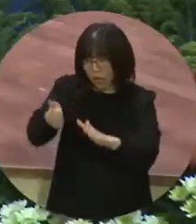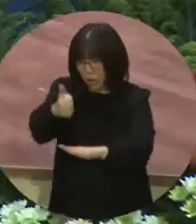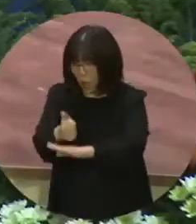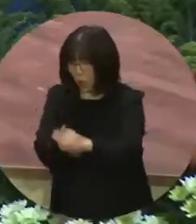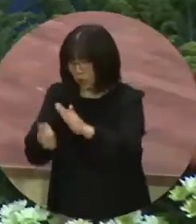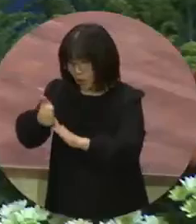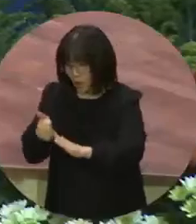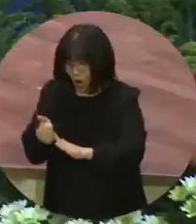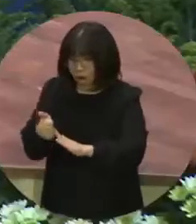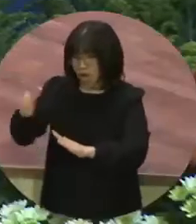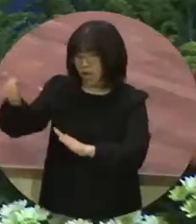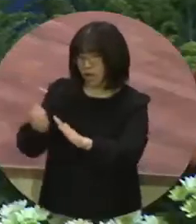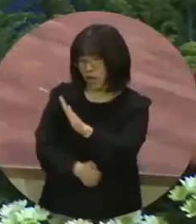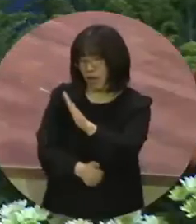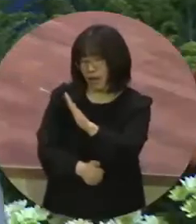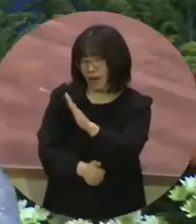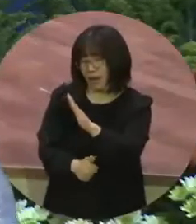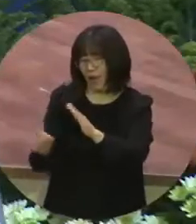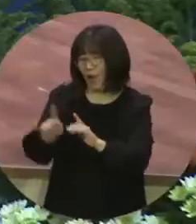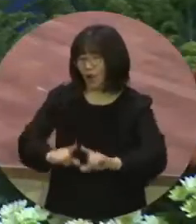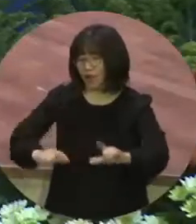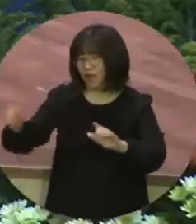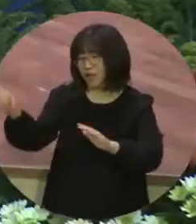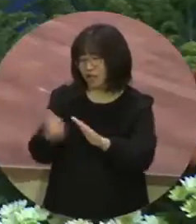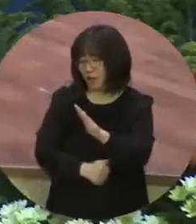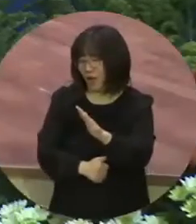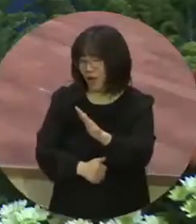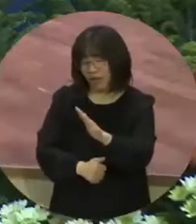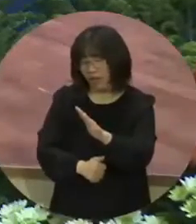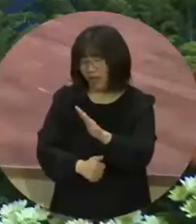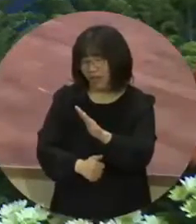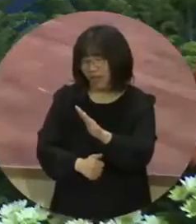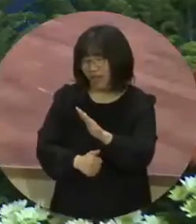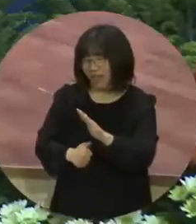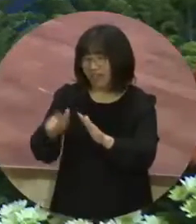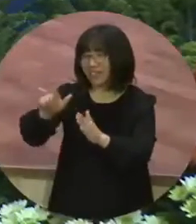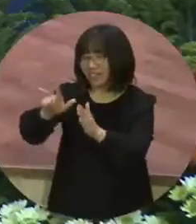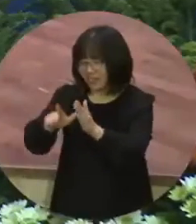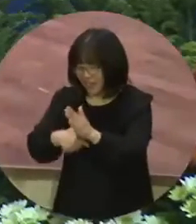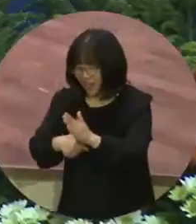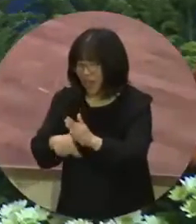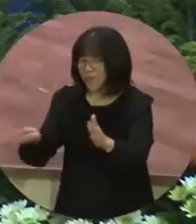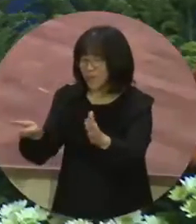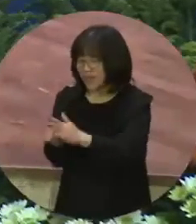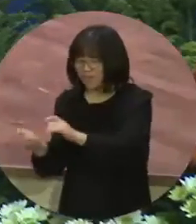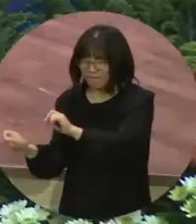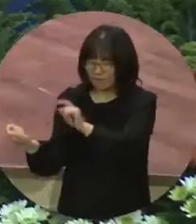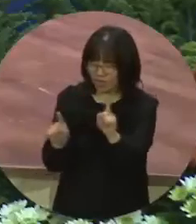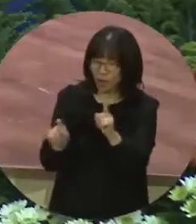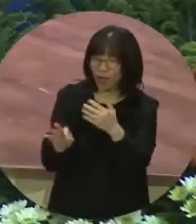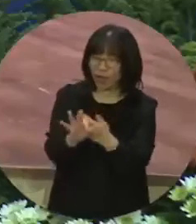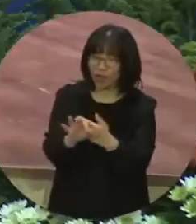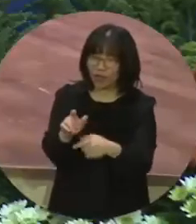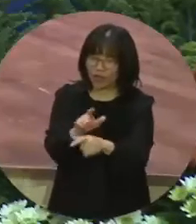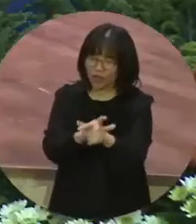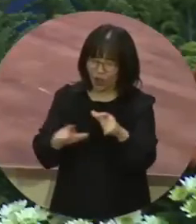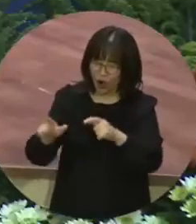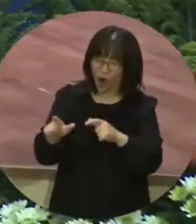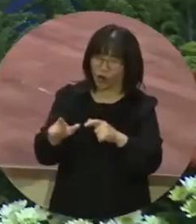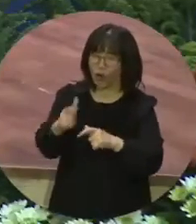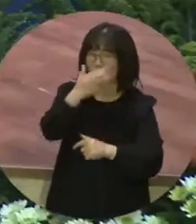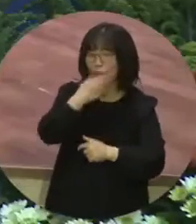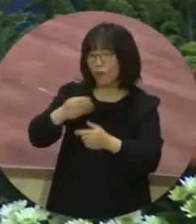되고, 하나님도 이해하면 안 되고, 고생을 온다는, 그걸 넘어서 지금 믿음으로 정신 바짝 차리고 깨어서 넘어서야 된단